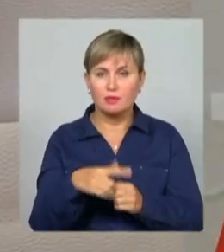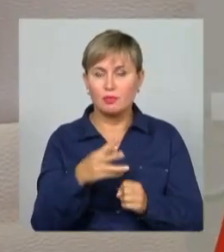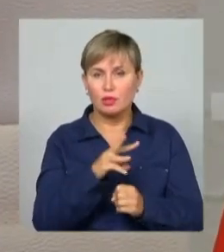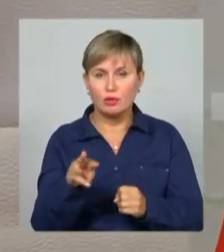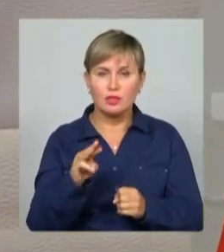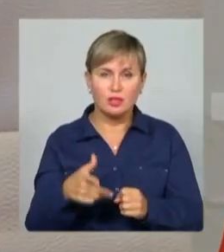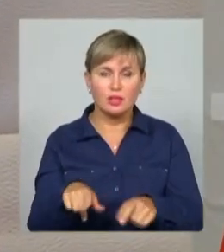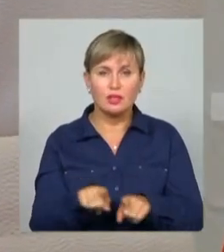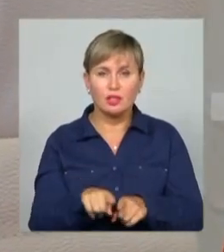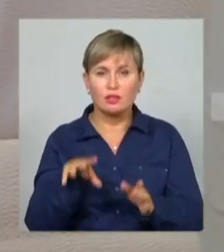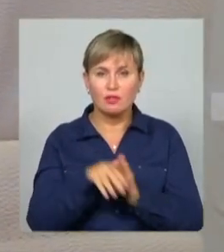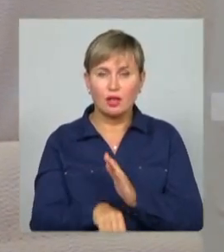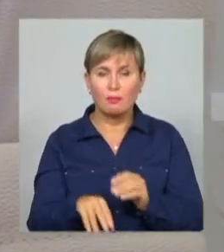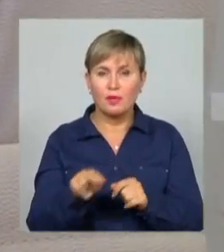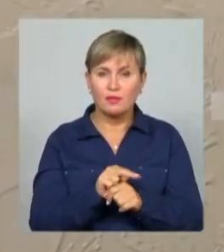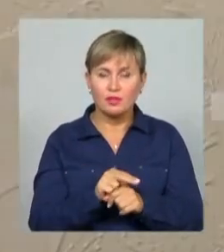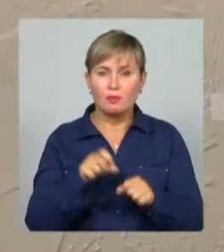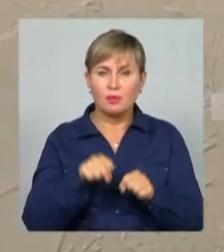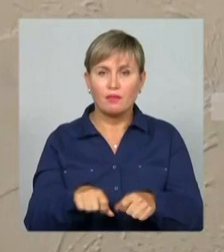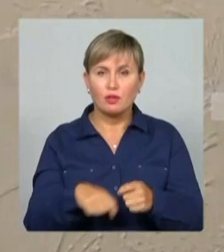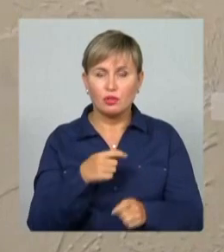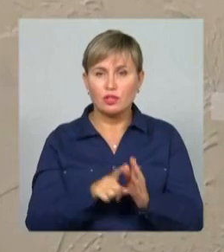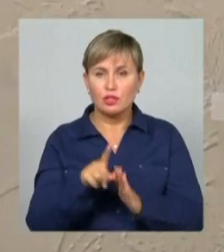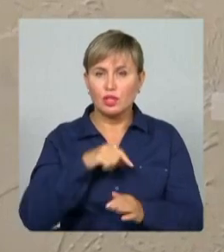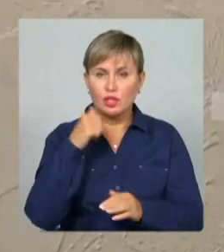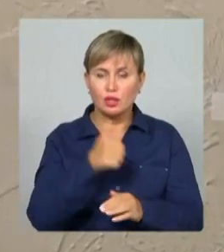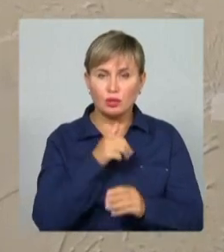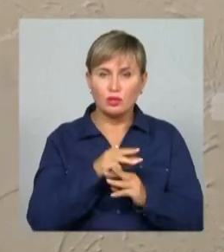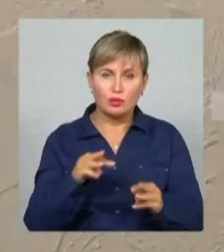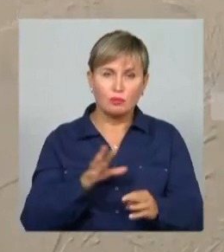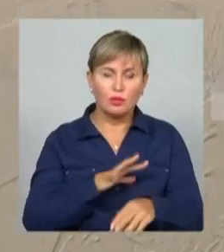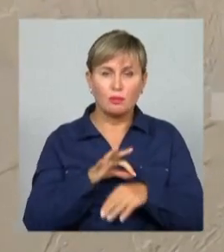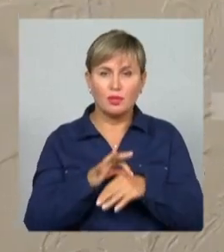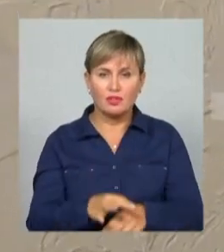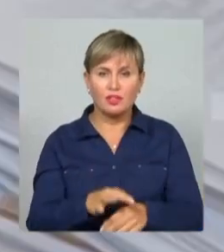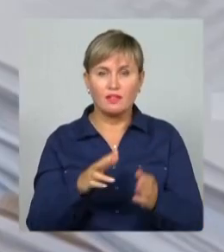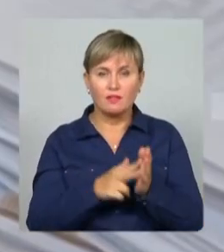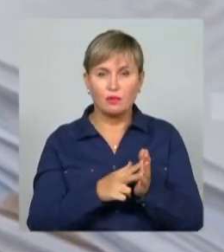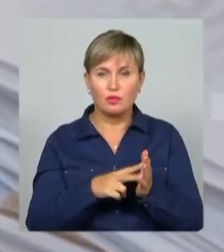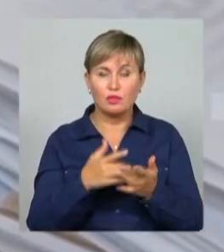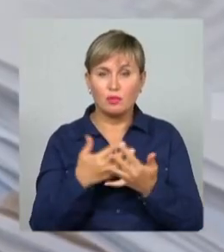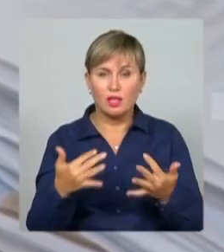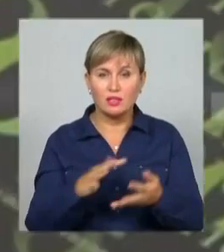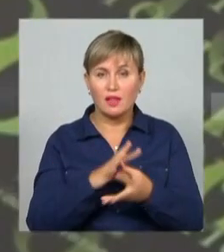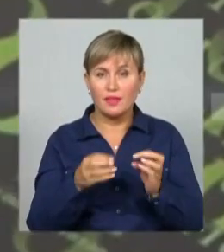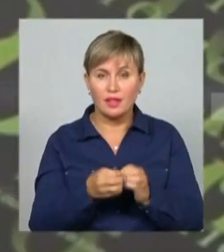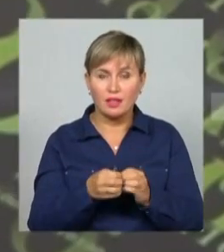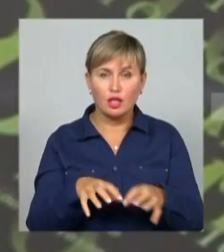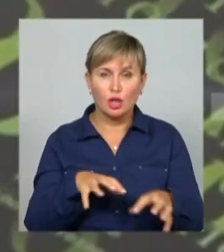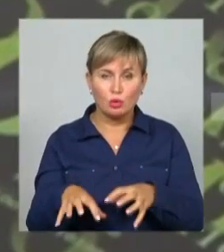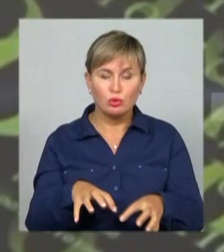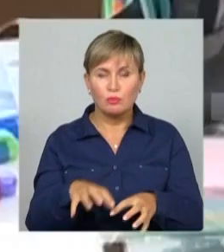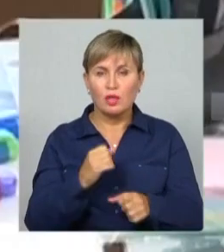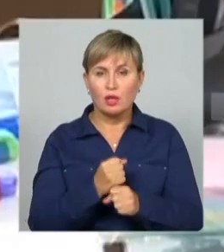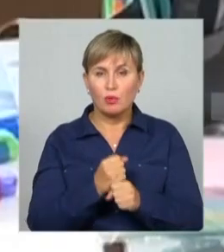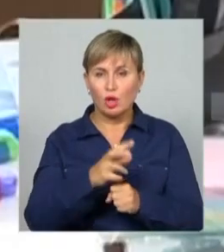тенге. Также в рамках профилактики правонарушений с начала года департаментом было проведено 8 внешних анализов коррупционных рисков в